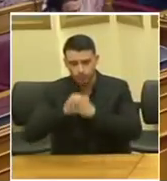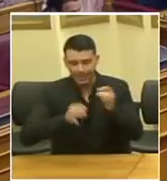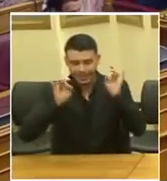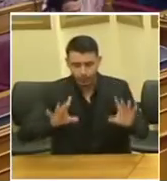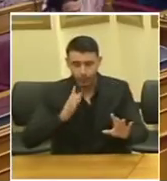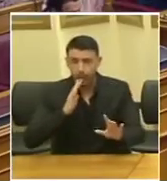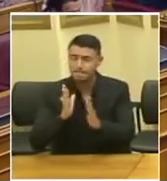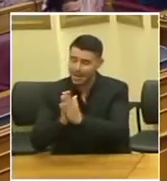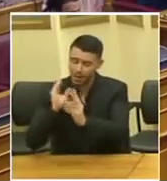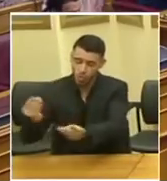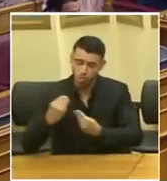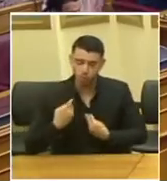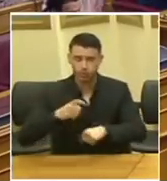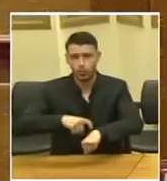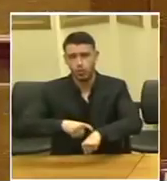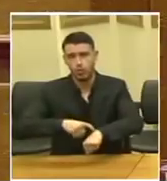μου λίγο χρόνο, παρακαλώ.